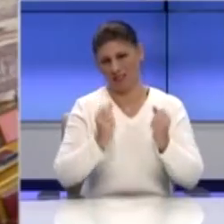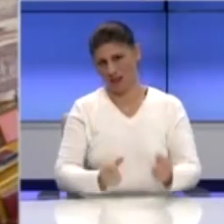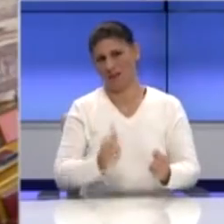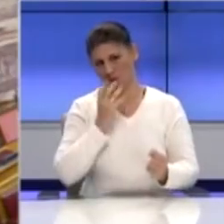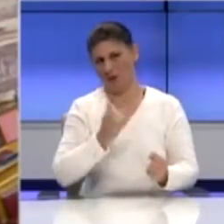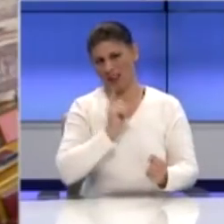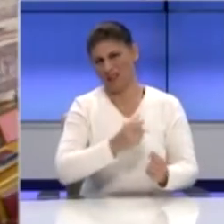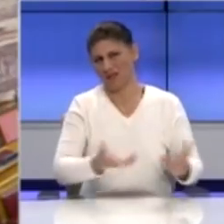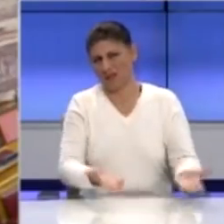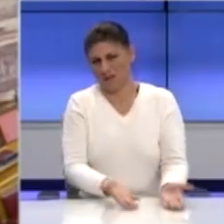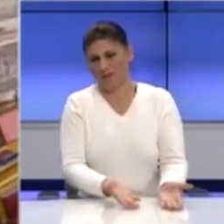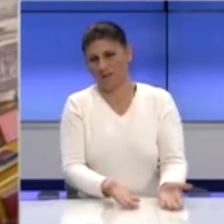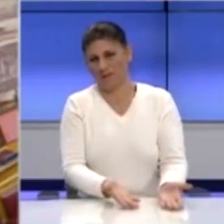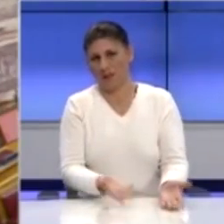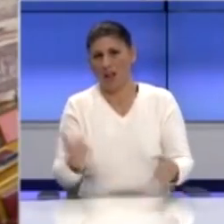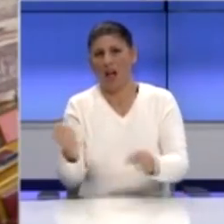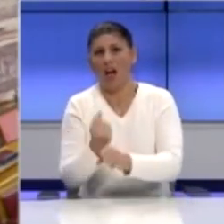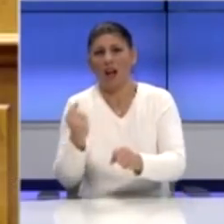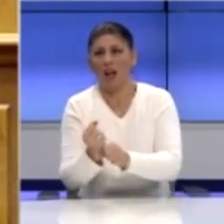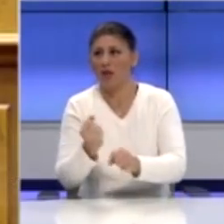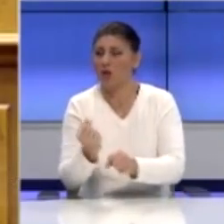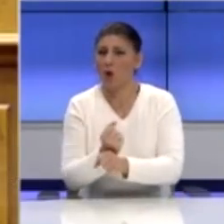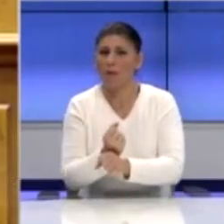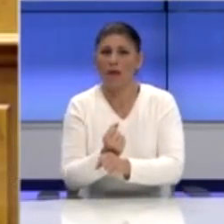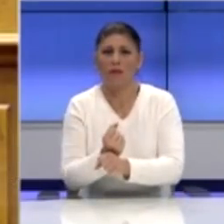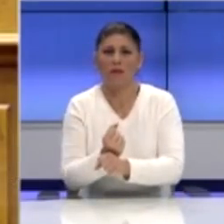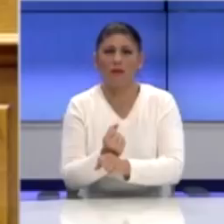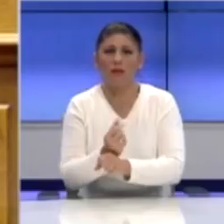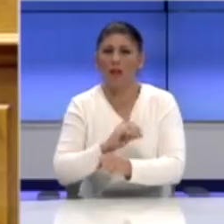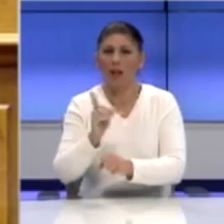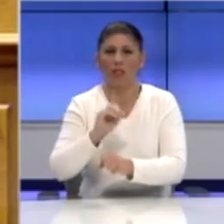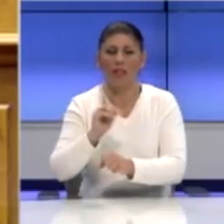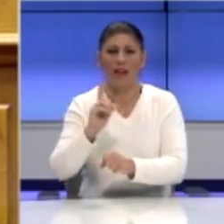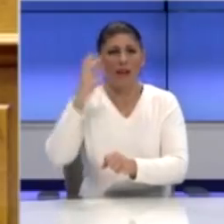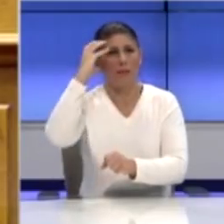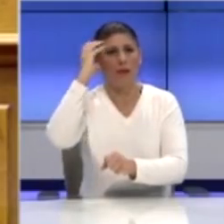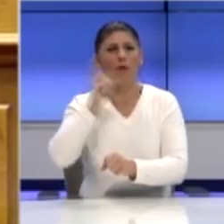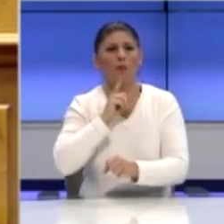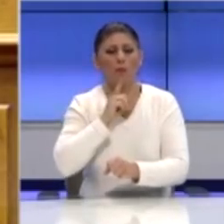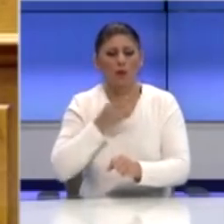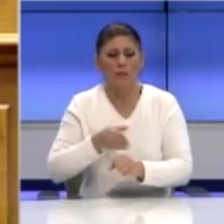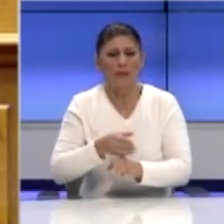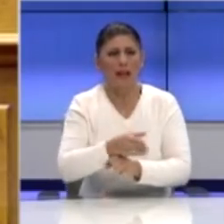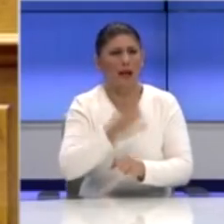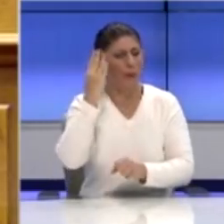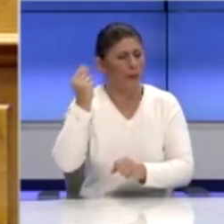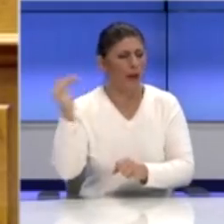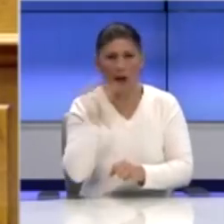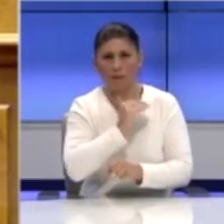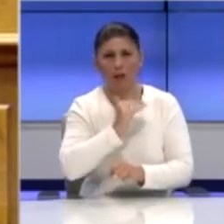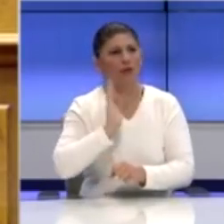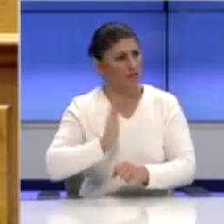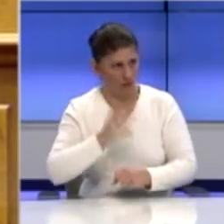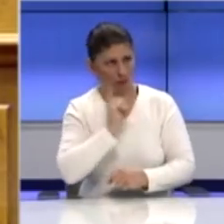σοβαρή κριτική. Οι εργαζόμενοι δεν έχουν μνήμη χρυσόψαρου, μπορούν να κρίνουν.